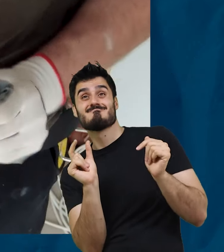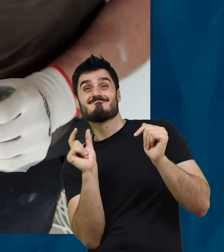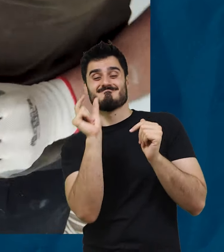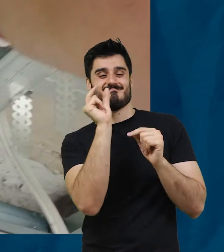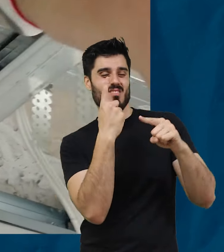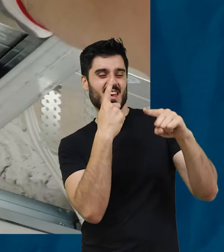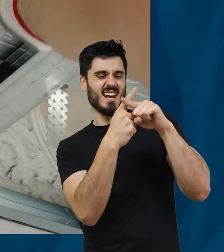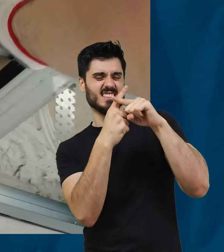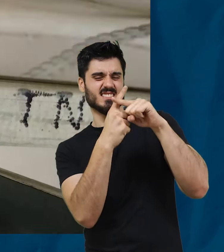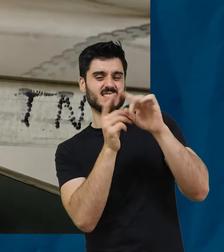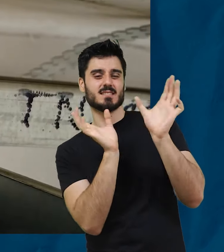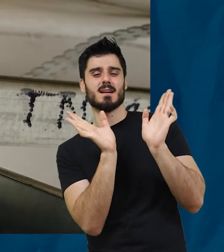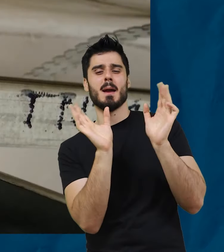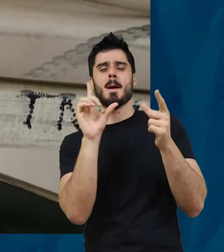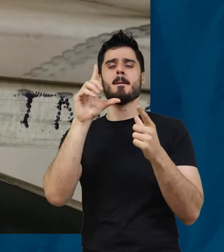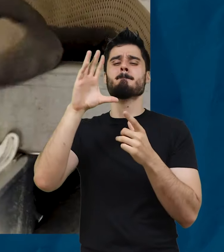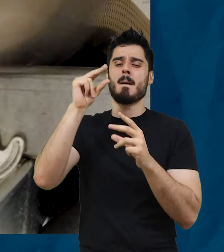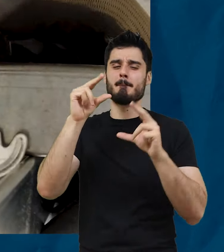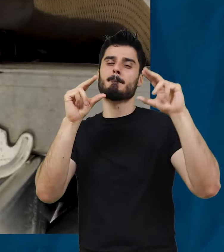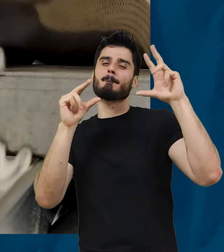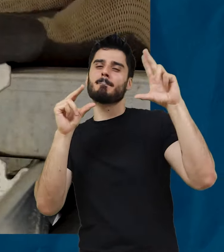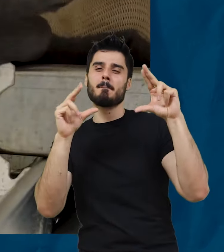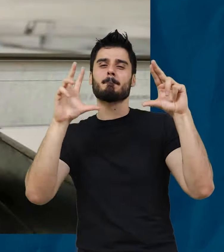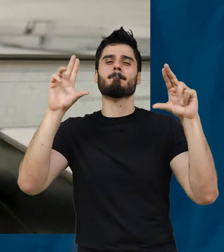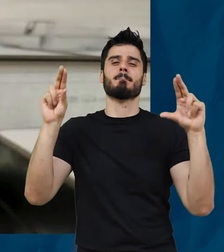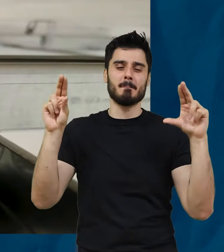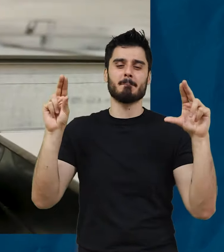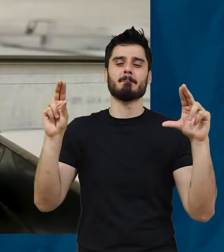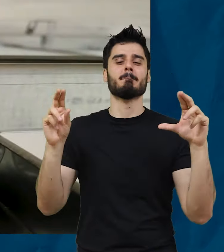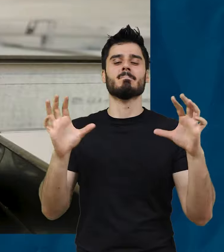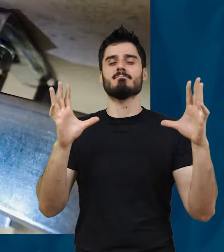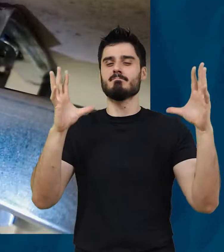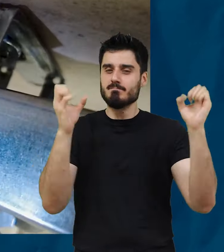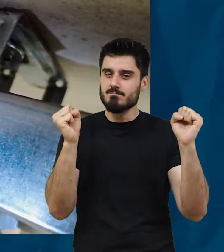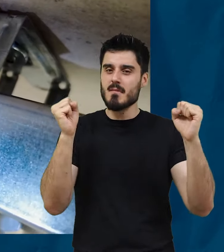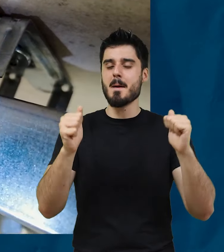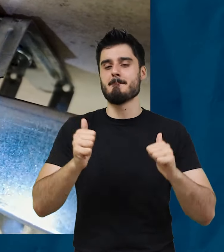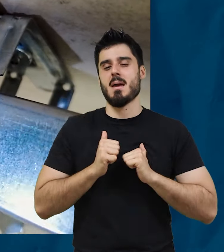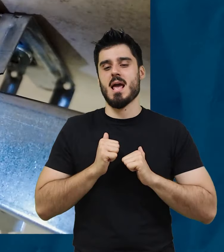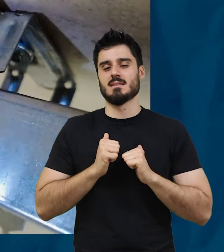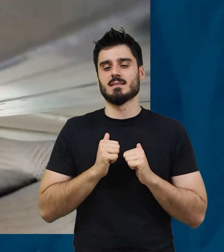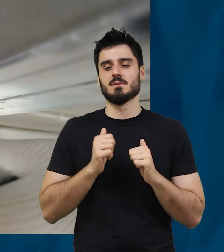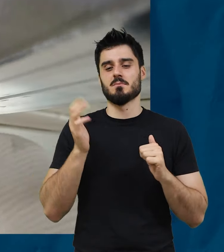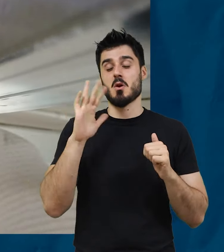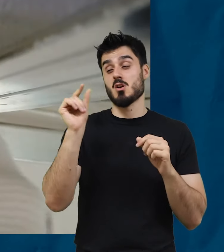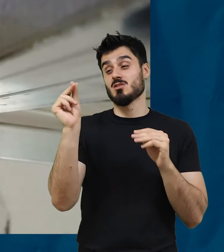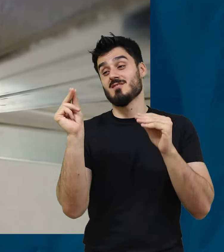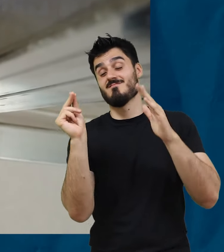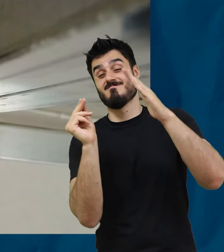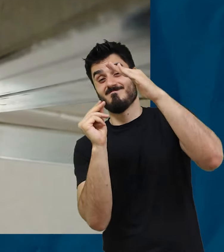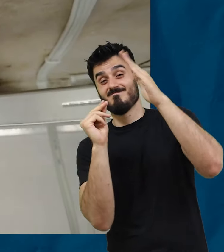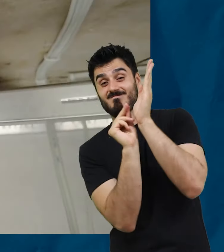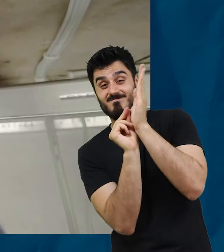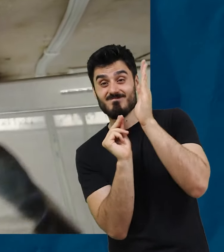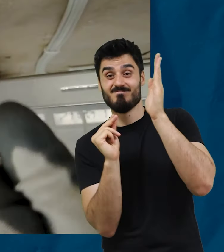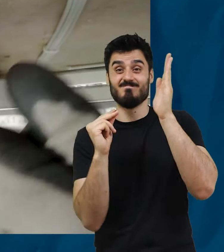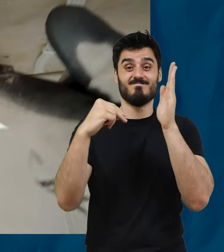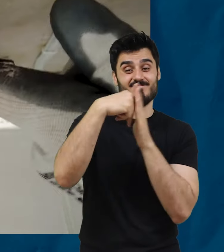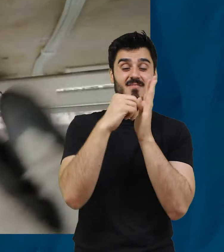с кръстовидните връзки. поставят се перпендикулярно на носещия профил.